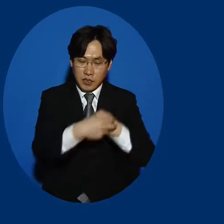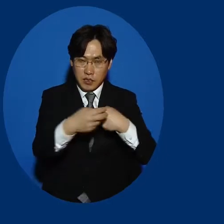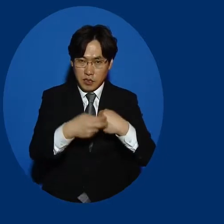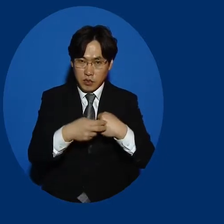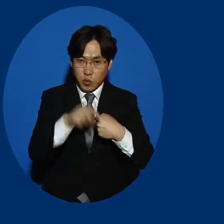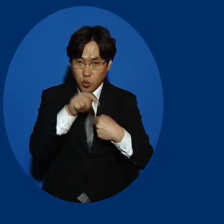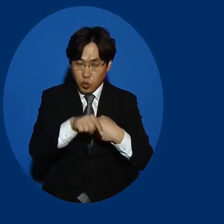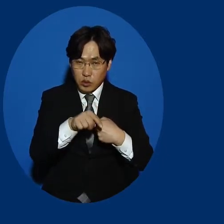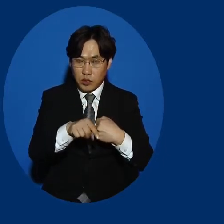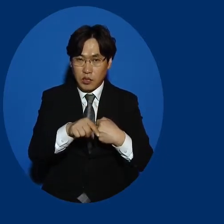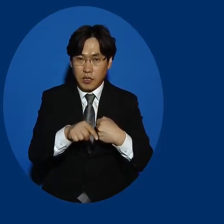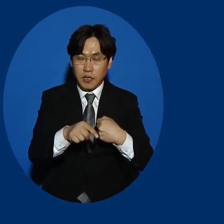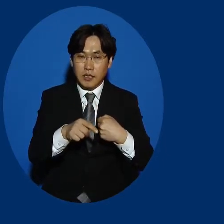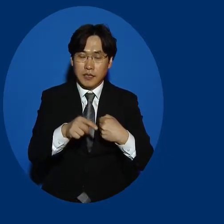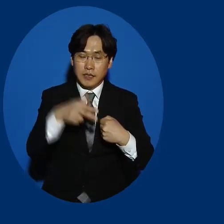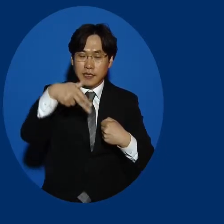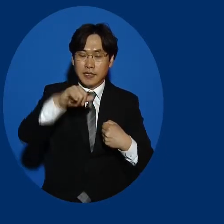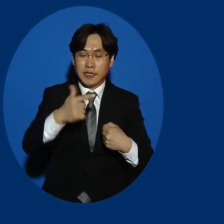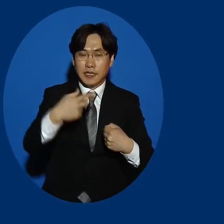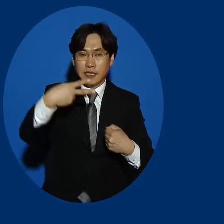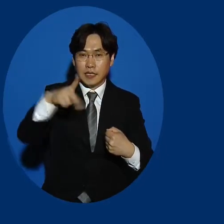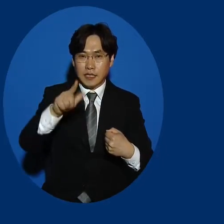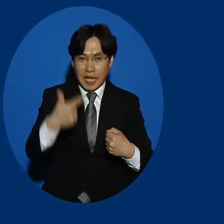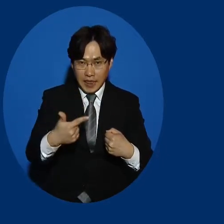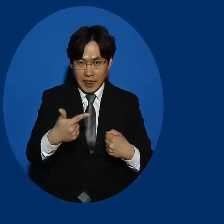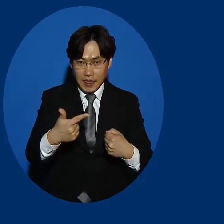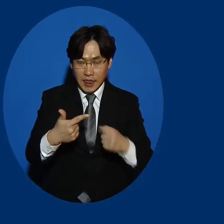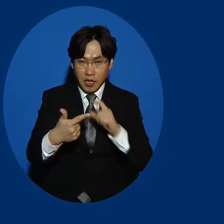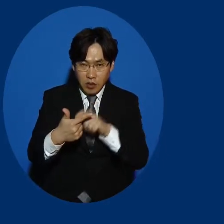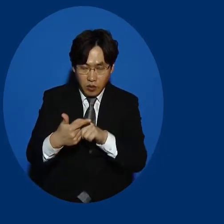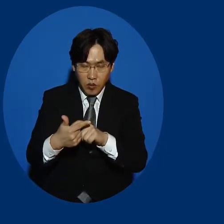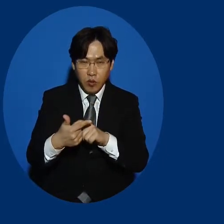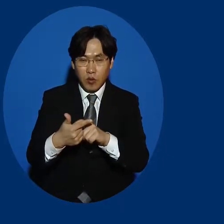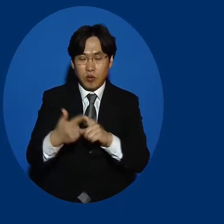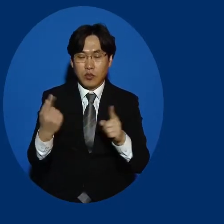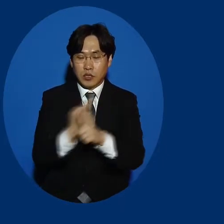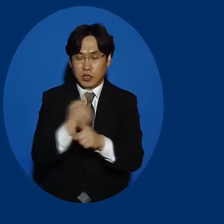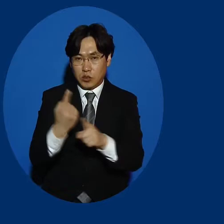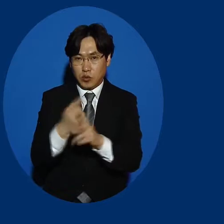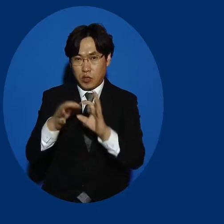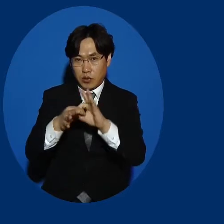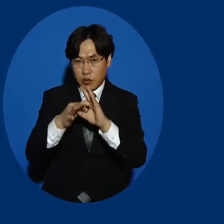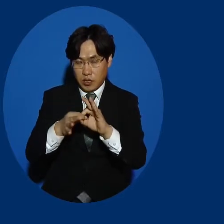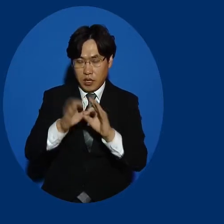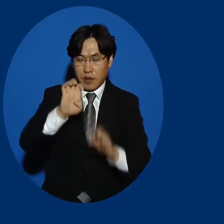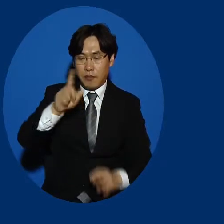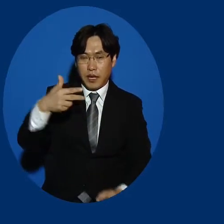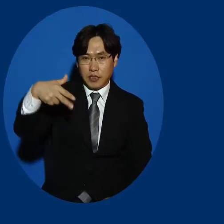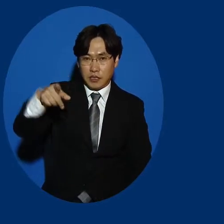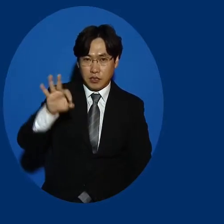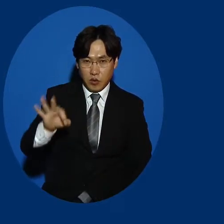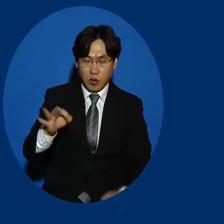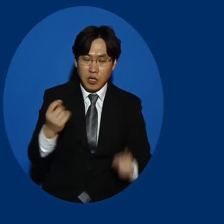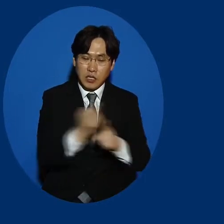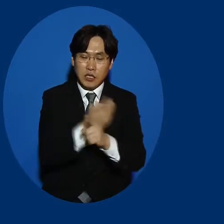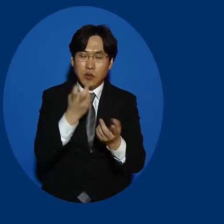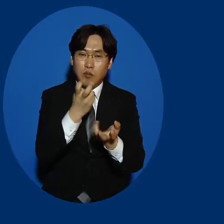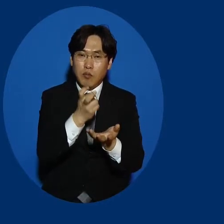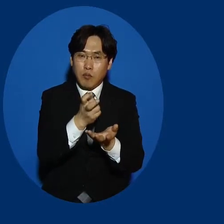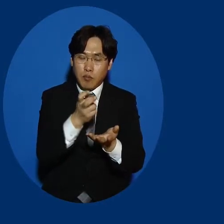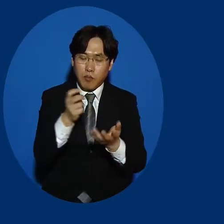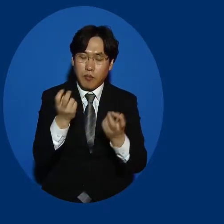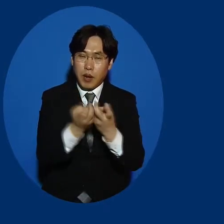의료계에서는 이를 진단과 처방이라고 하죠. 그런데 진단에 따른 각각의 처방전이